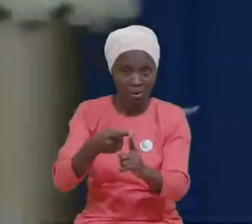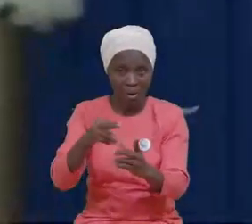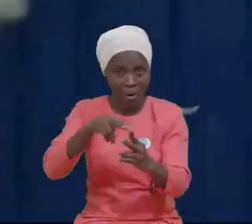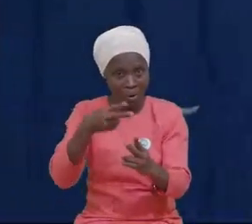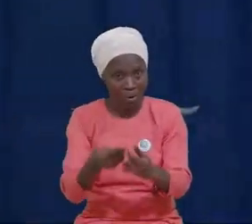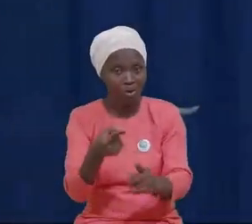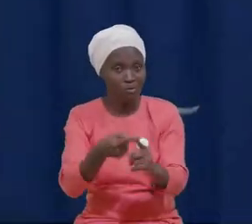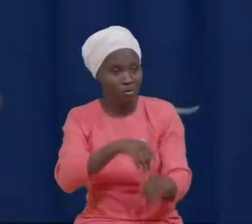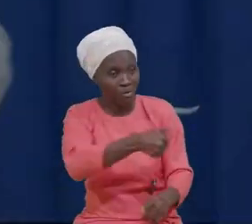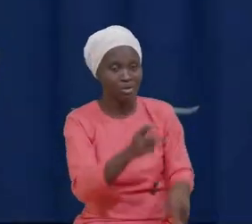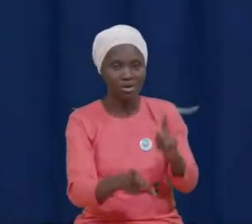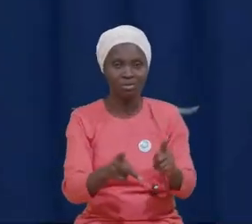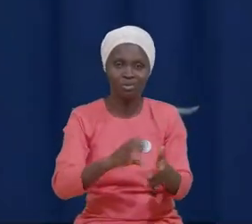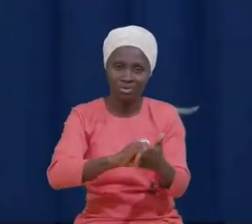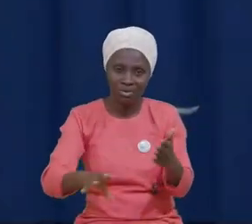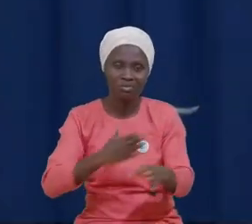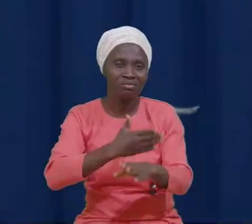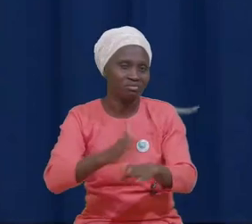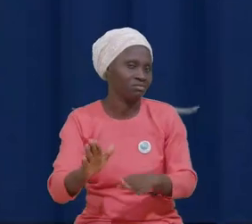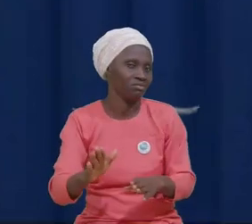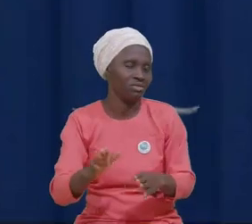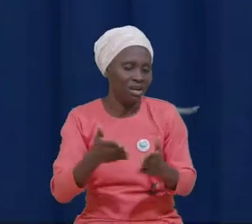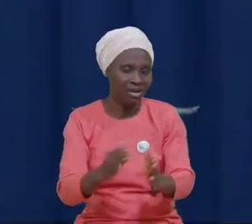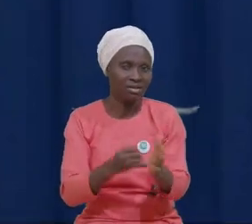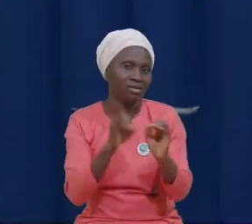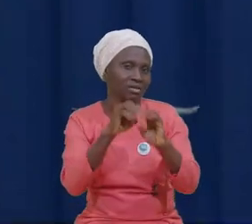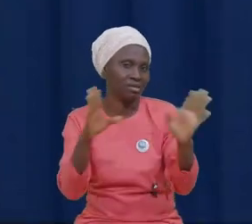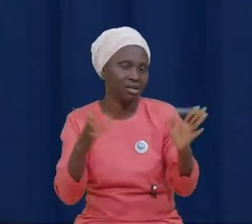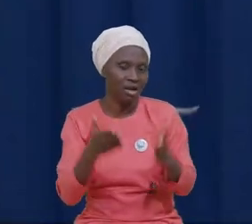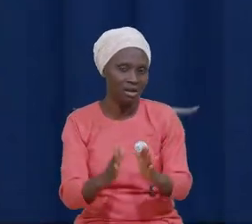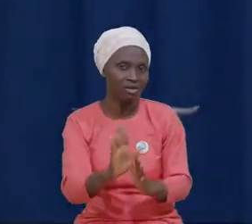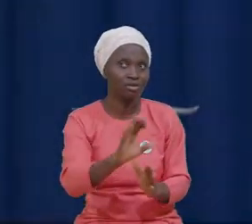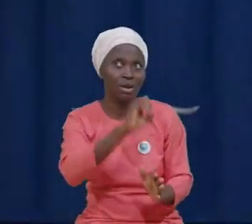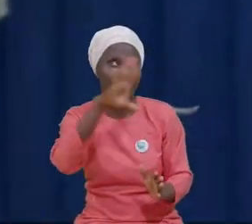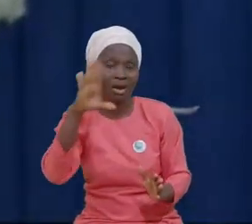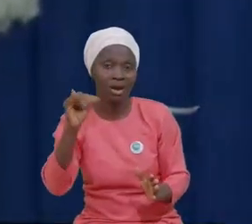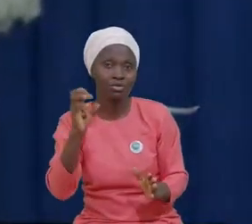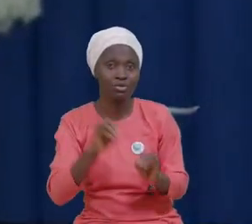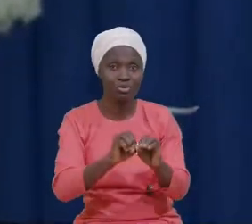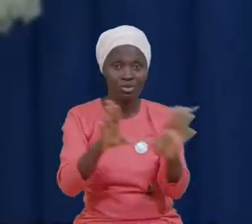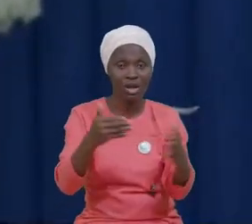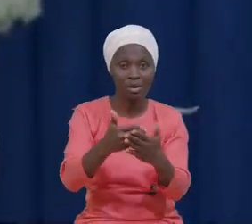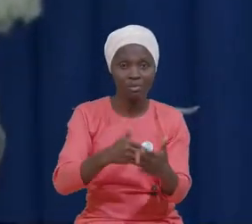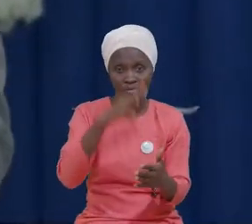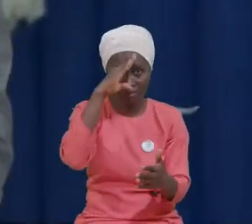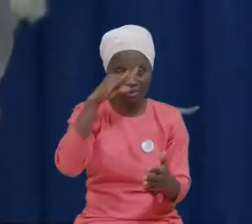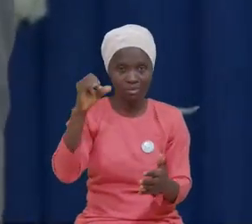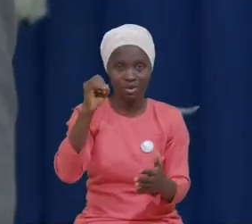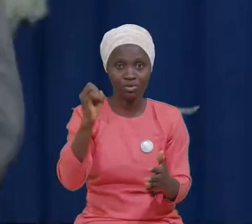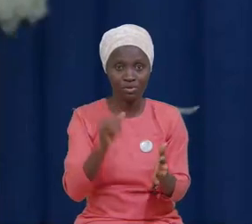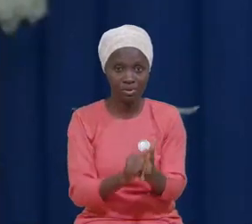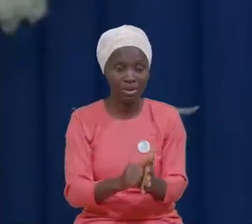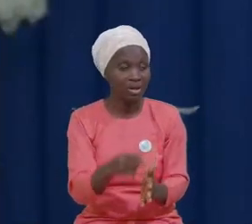cela et qu'elle luise, que votre lumière luise ainsi devant les hommes, afin qu'ils